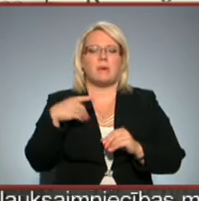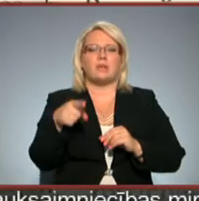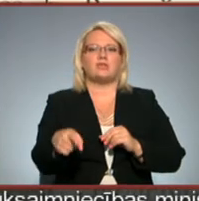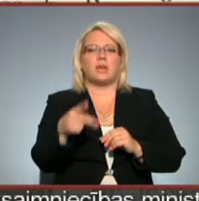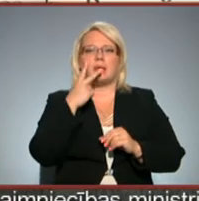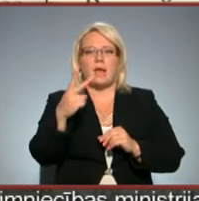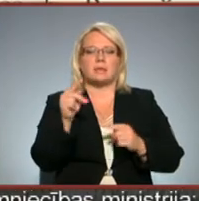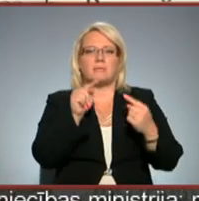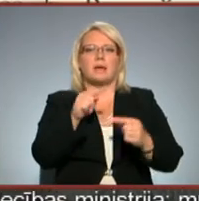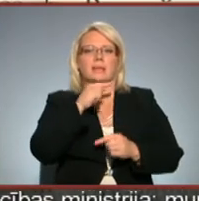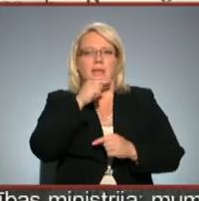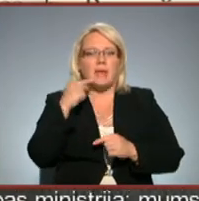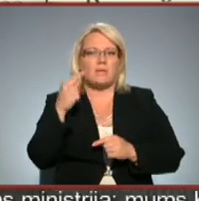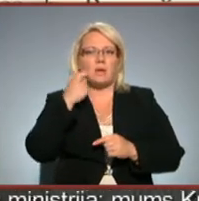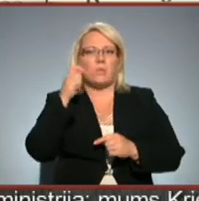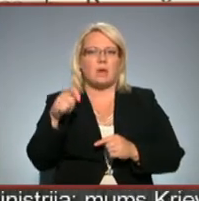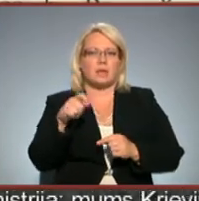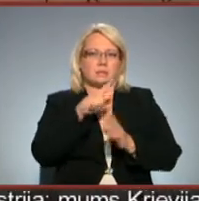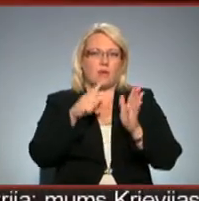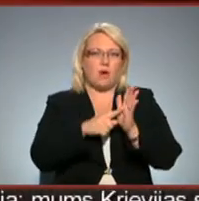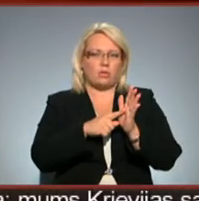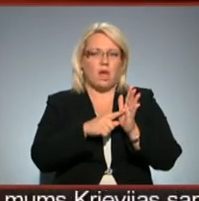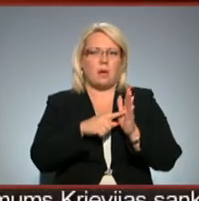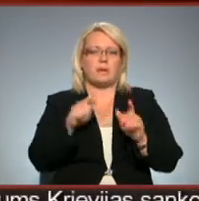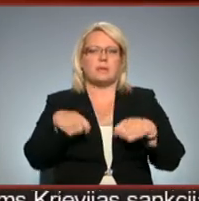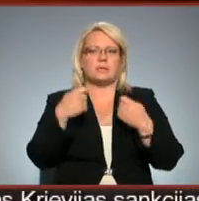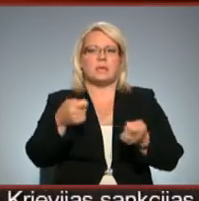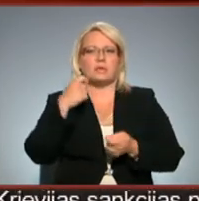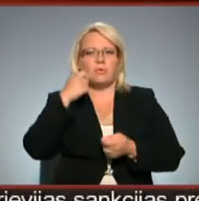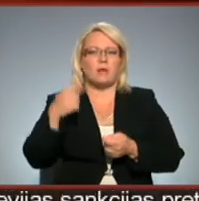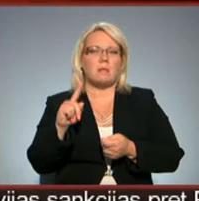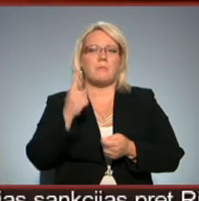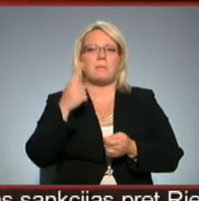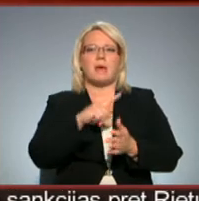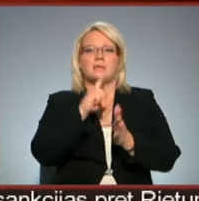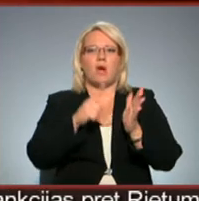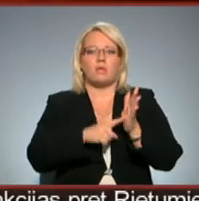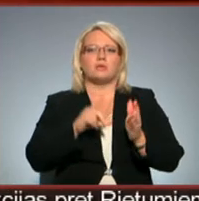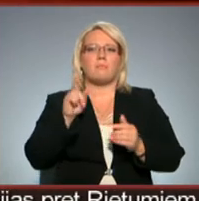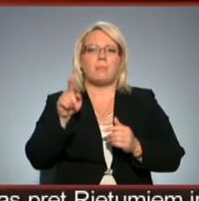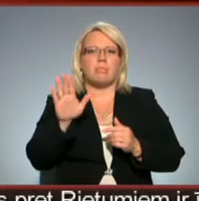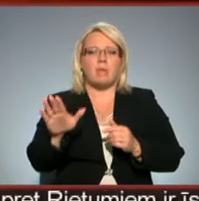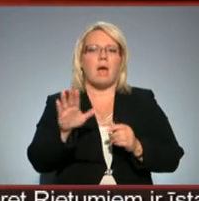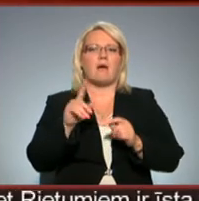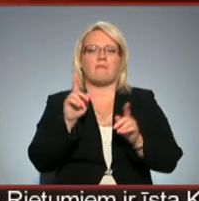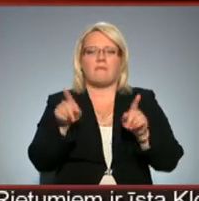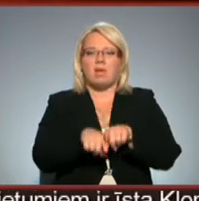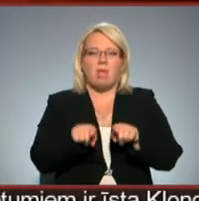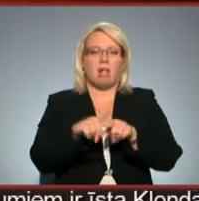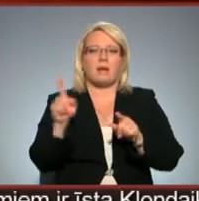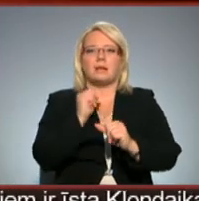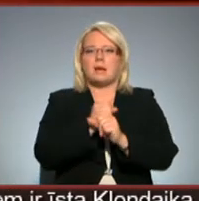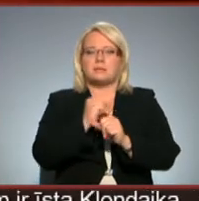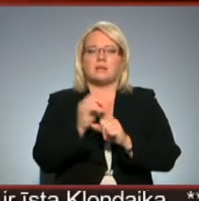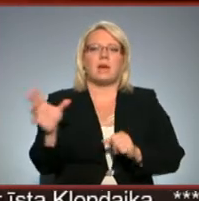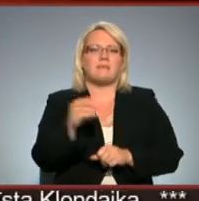reakcija pret Krievi ir Ukrainas jautājums. Miers Ukrainā ir primārais jautājums, un pie tā viena algi jāstrādā par, no ar